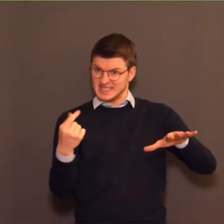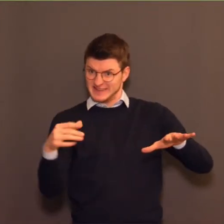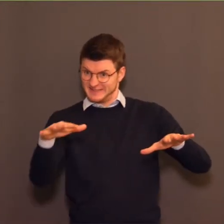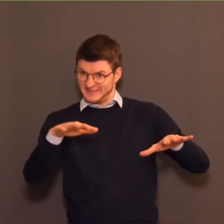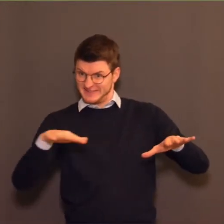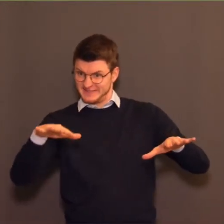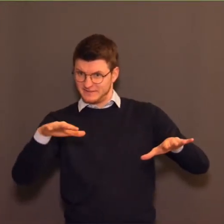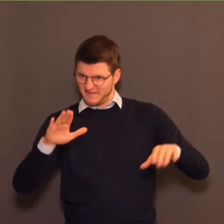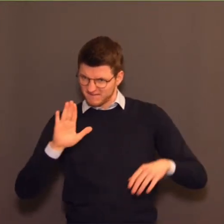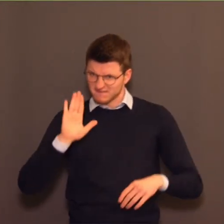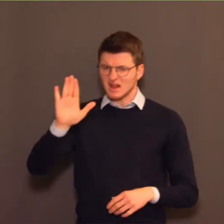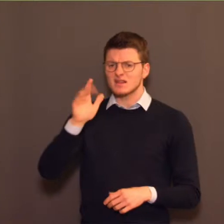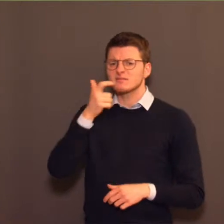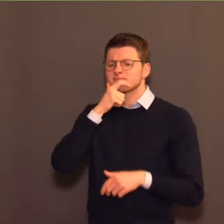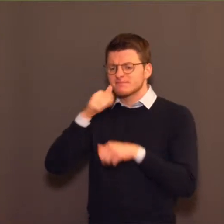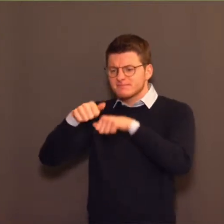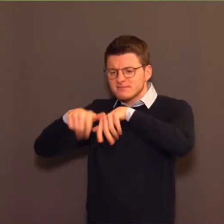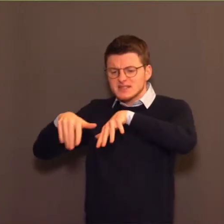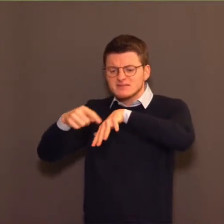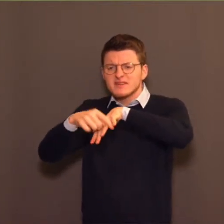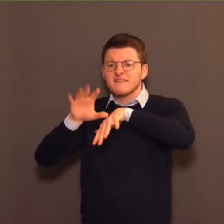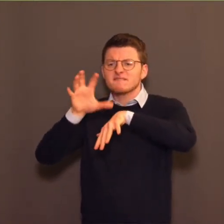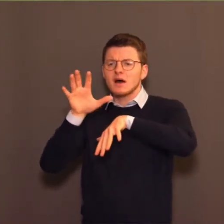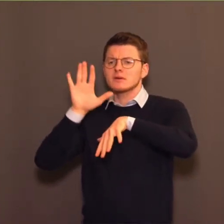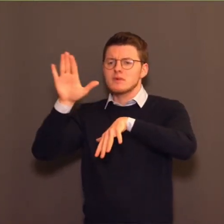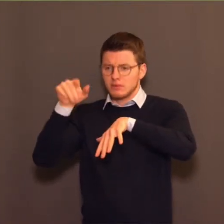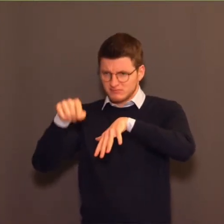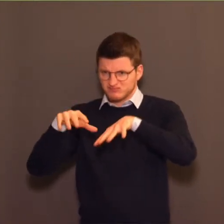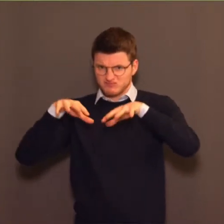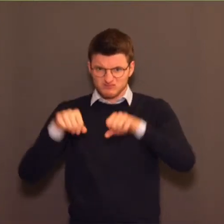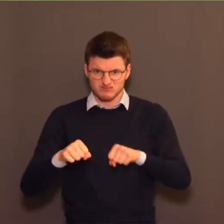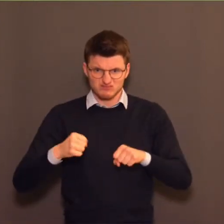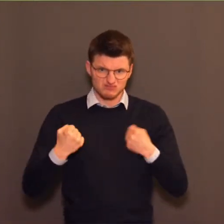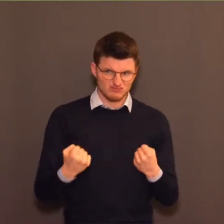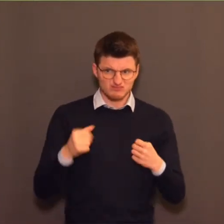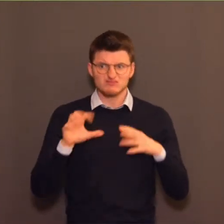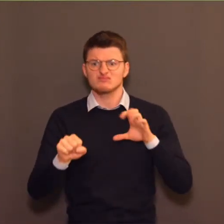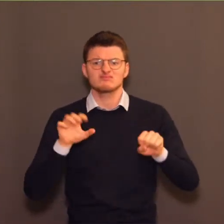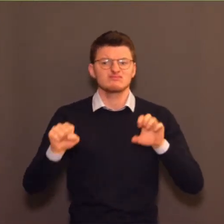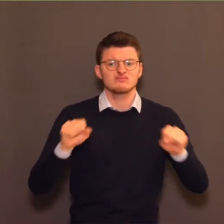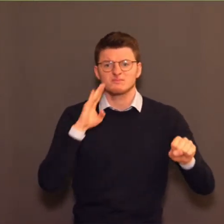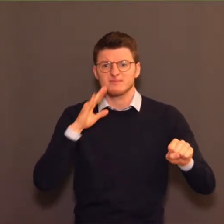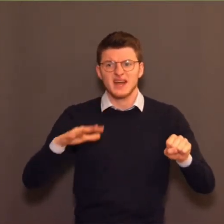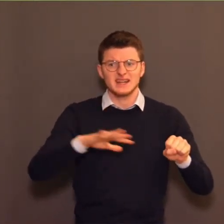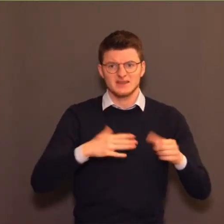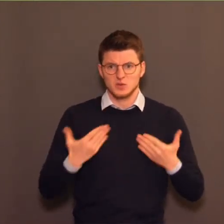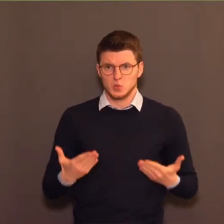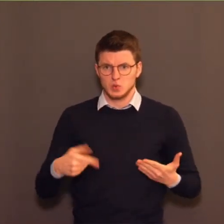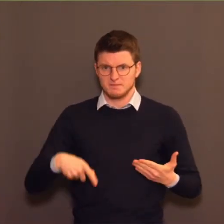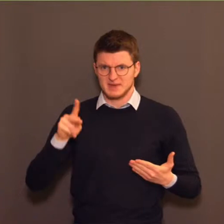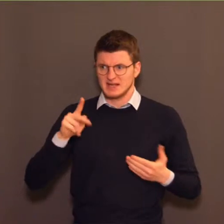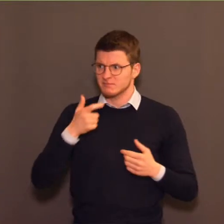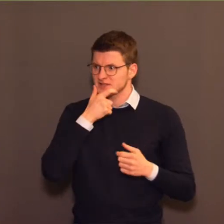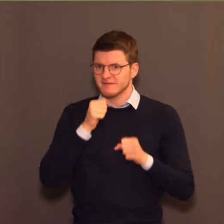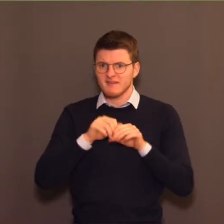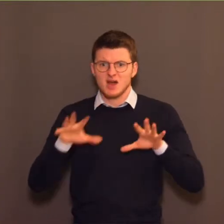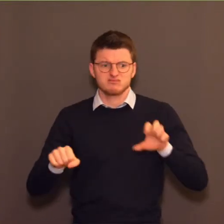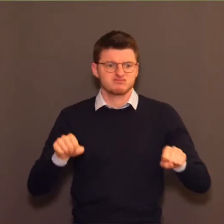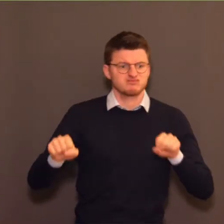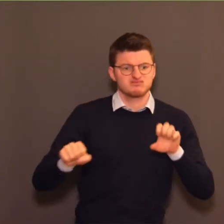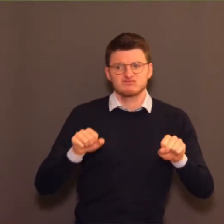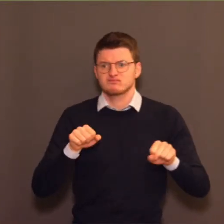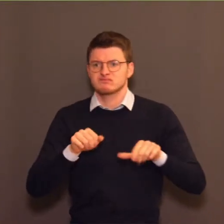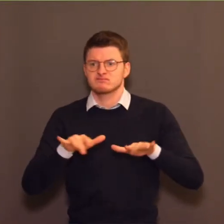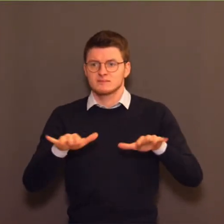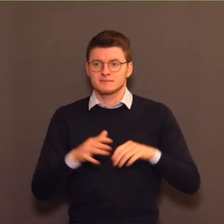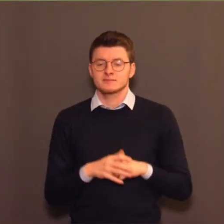variant. De Britse variant is daarmee nog licht dominanter geworden. De Zuid-Afrikaanse